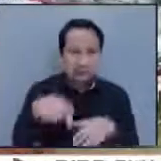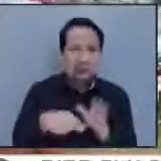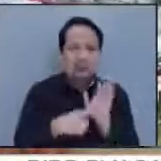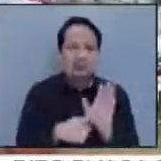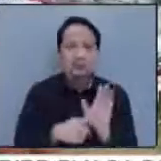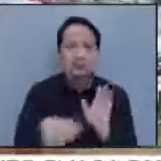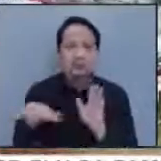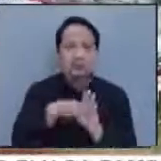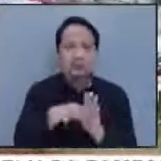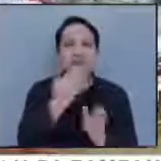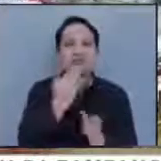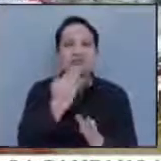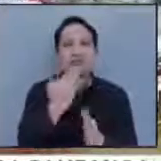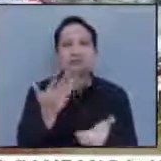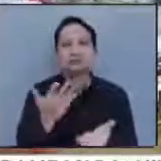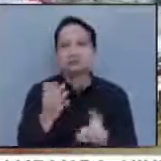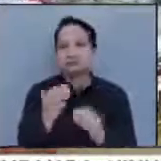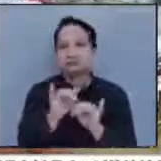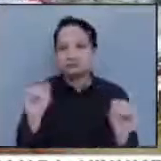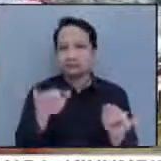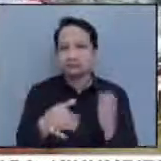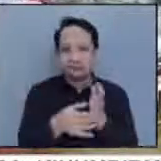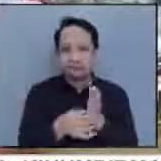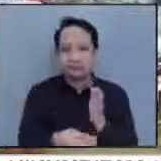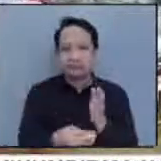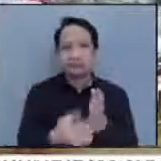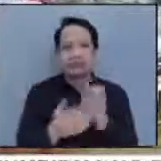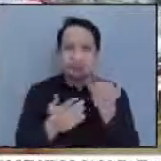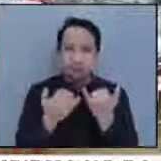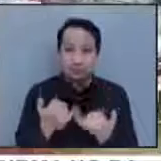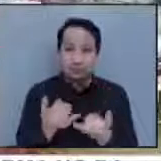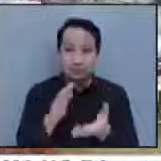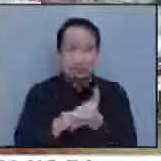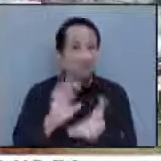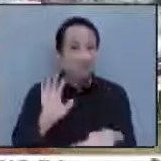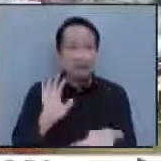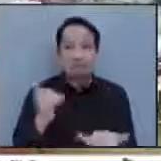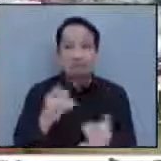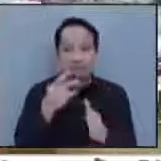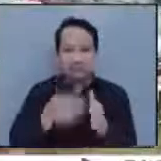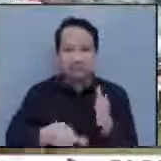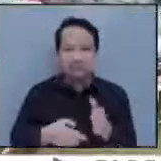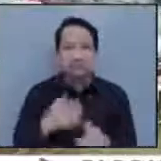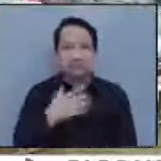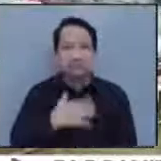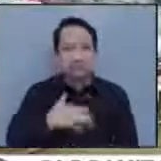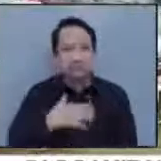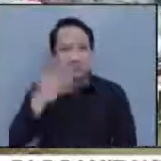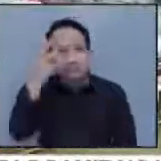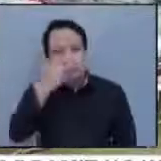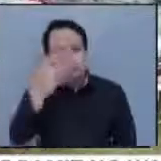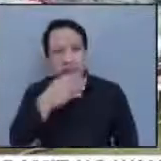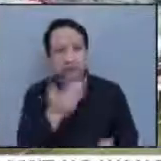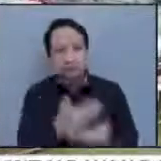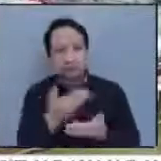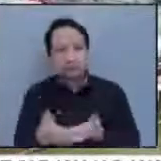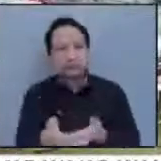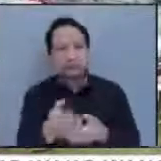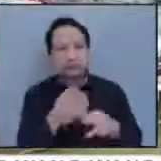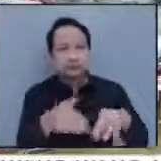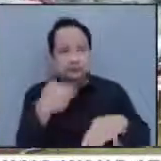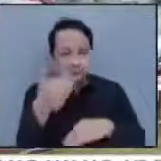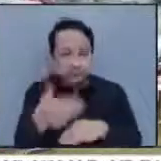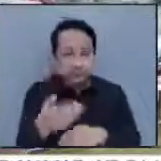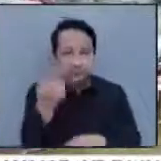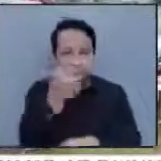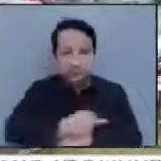mga asukal at pati na rin ng mantika. Kaya hanggang ngayon tumataas pa rin yung presyo. Ang kinakatakot lang ng mga nagtitinda ay baka sa mga susunod na araw,